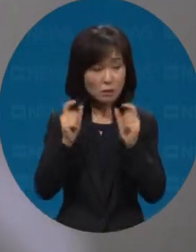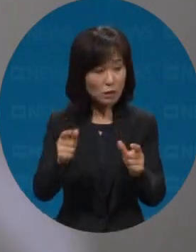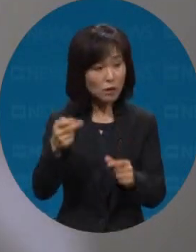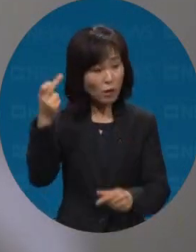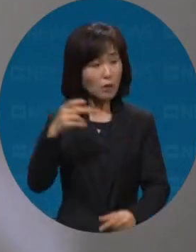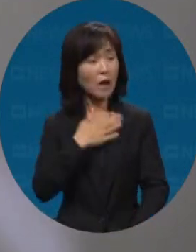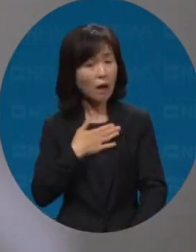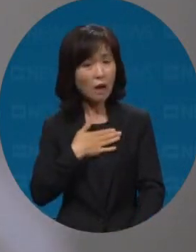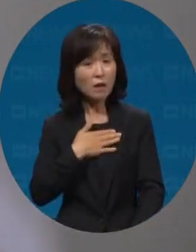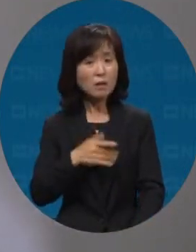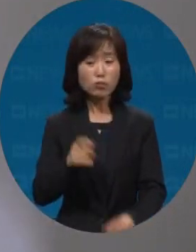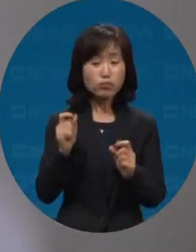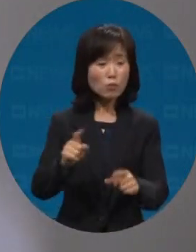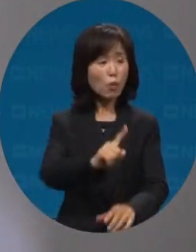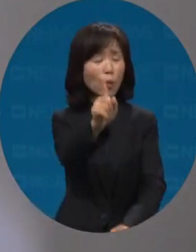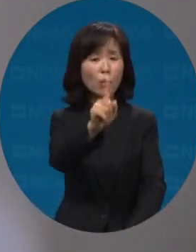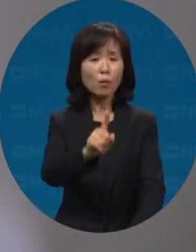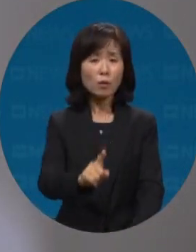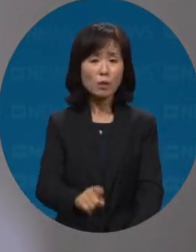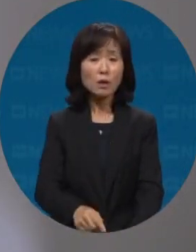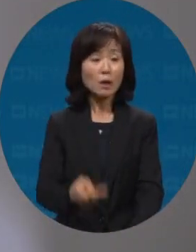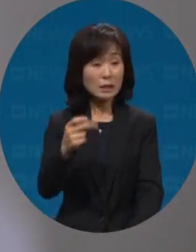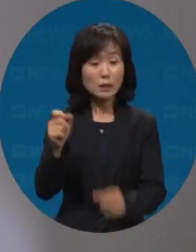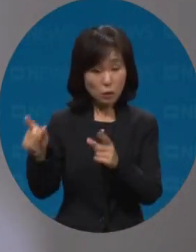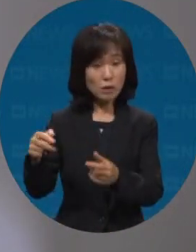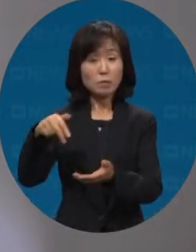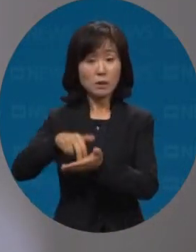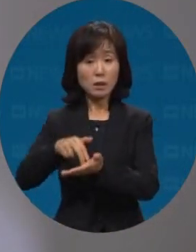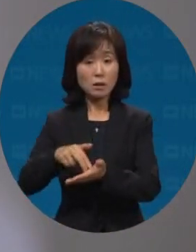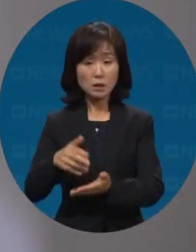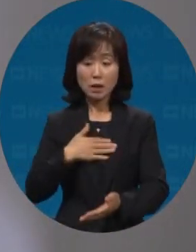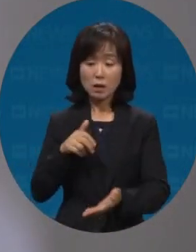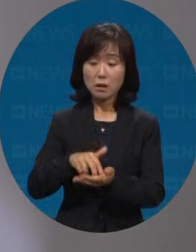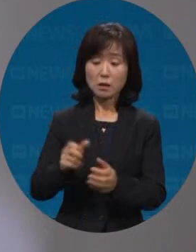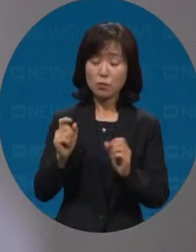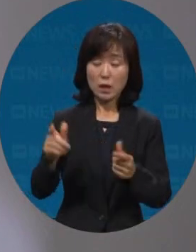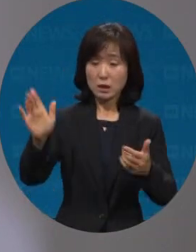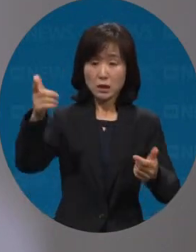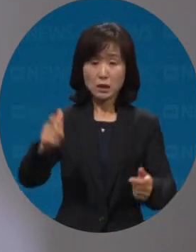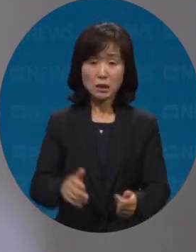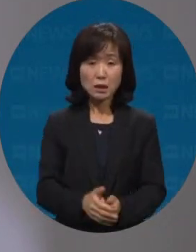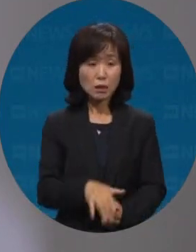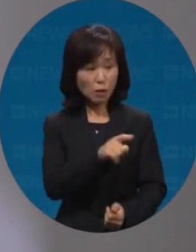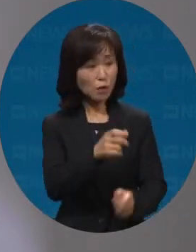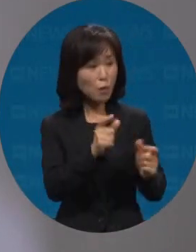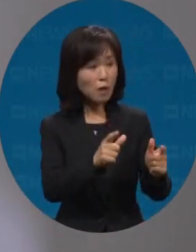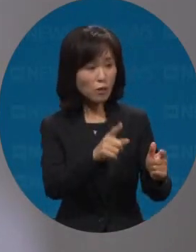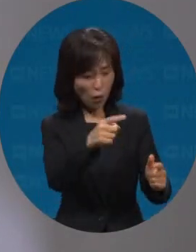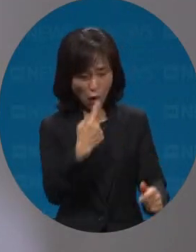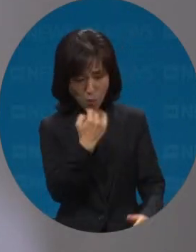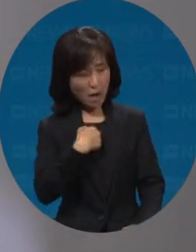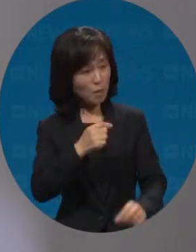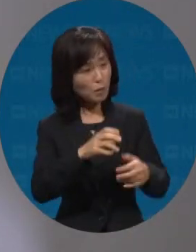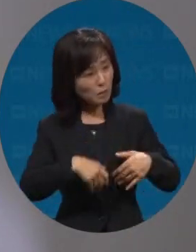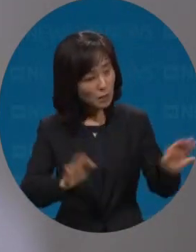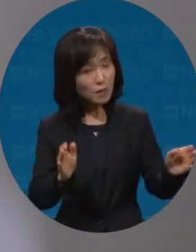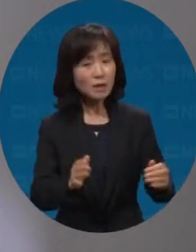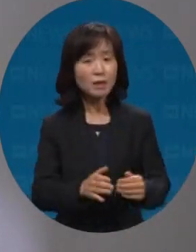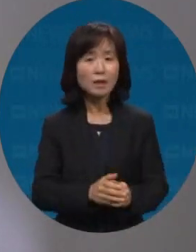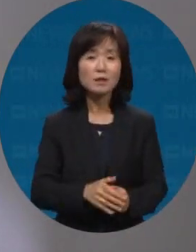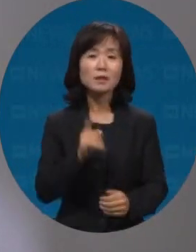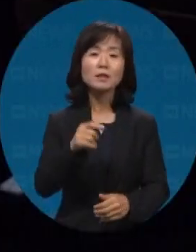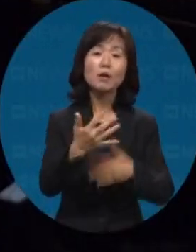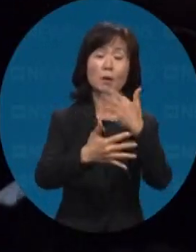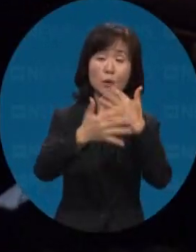그걸 아니까. 이게 뭔 기회야? 형한테 기회야. 나한테 기회 아니야. 너한테 기회는 암만 안 갚잖아. 다큐멘터리 영화